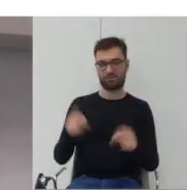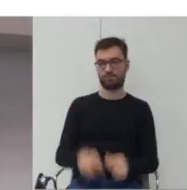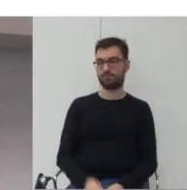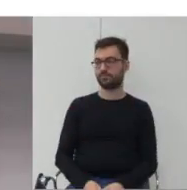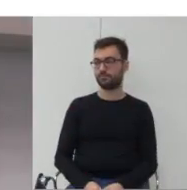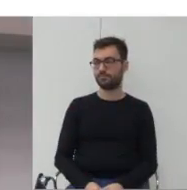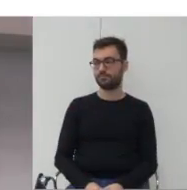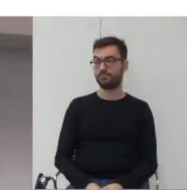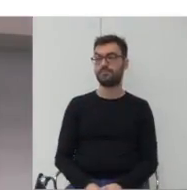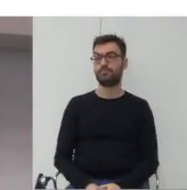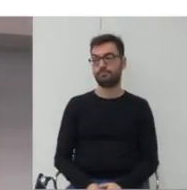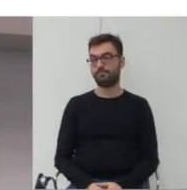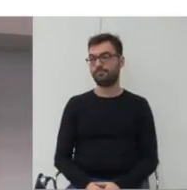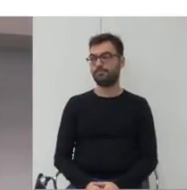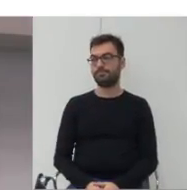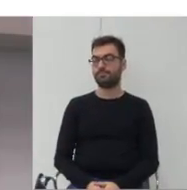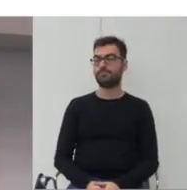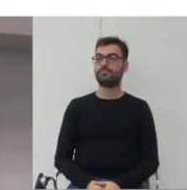wieku.